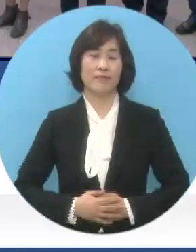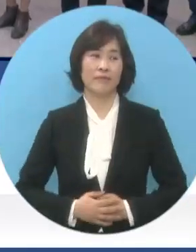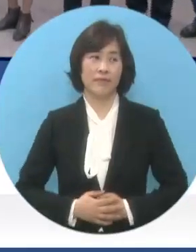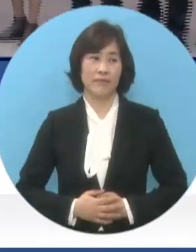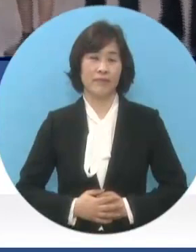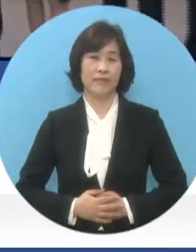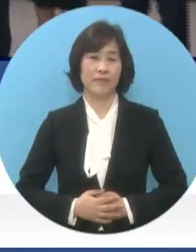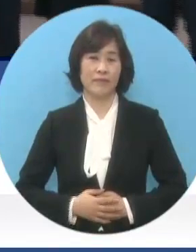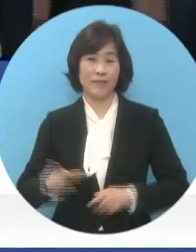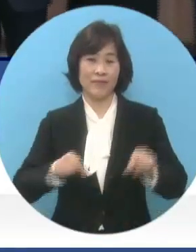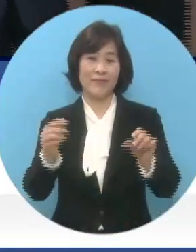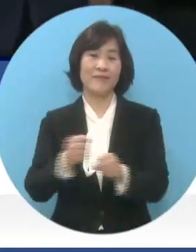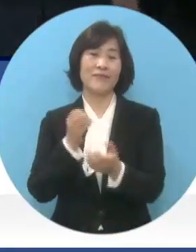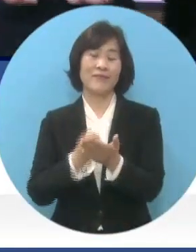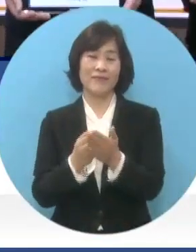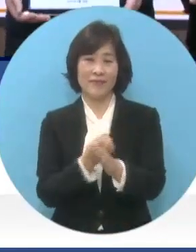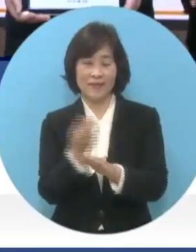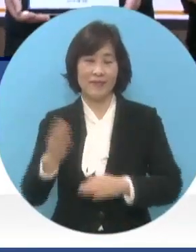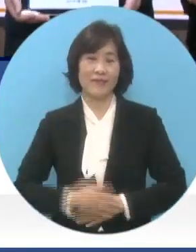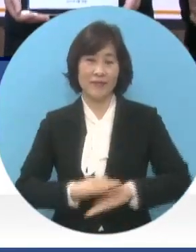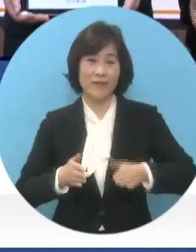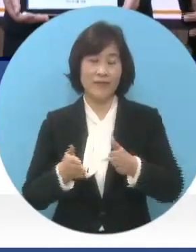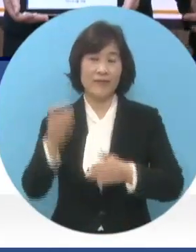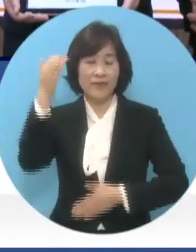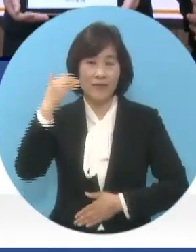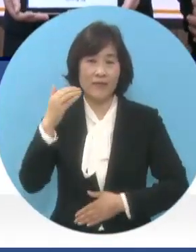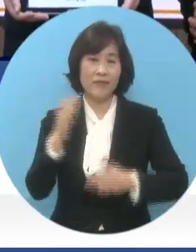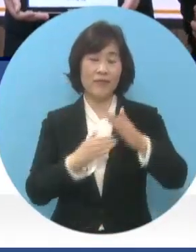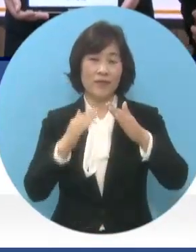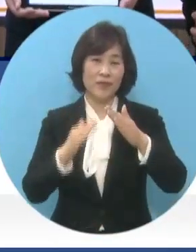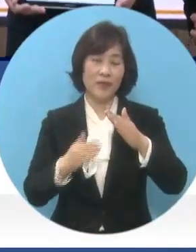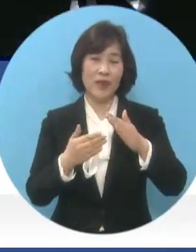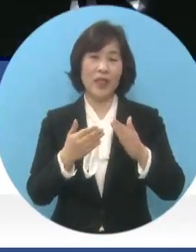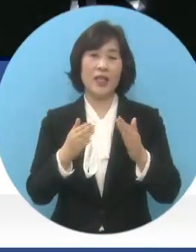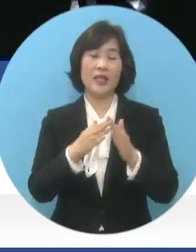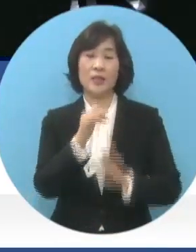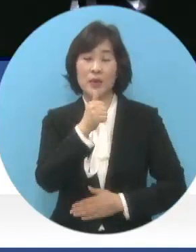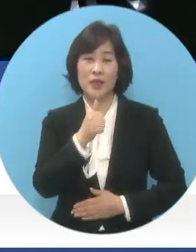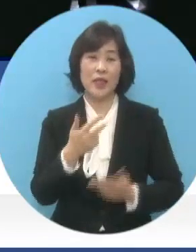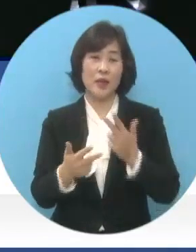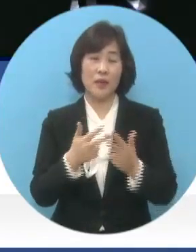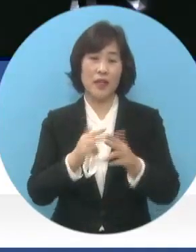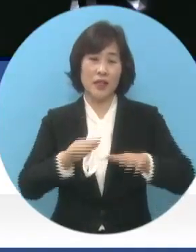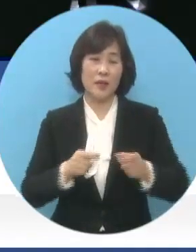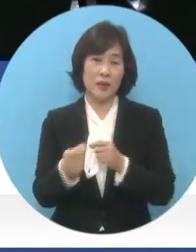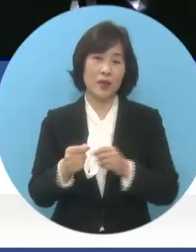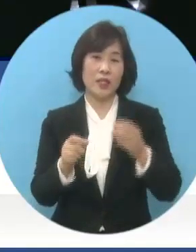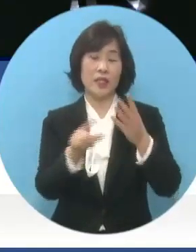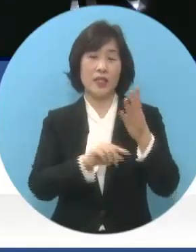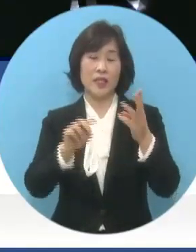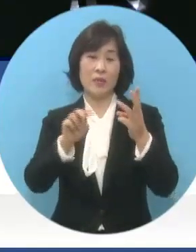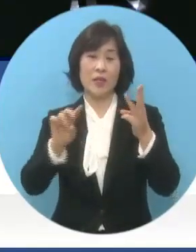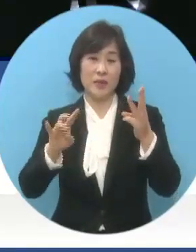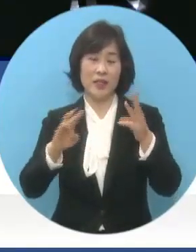이어서 간추린 소식입니다. 전남도와 한국공인중개사협회 전남지부는 24일 전남도청에서 부동산